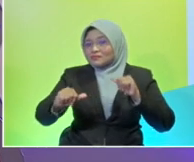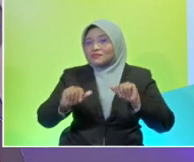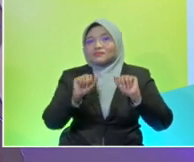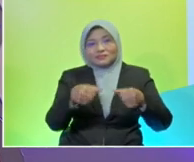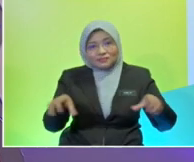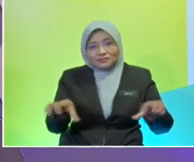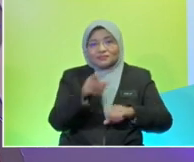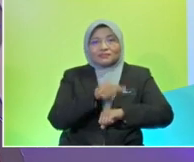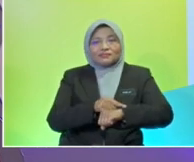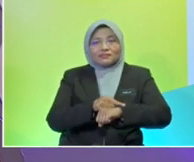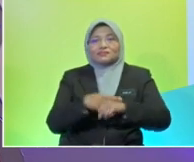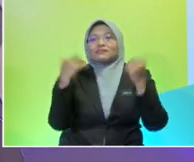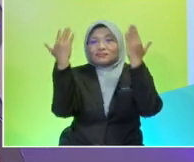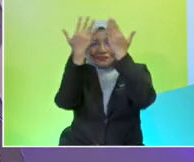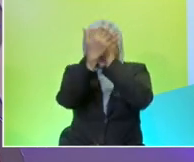mendung